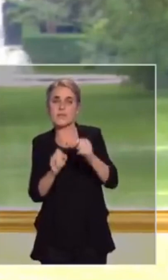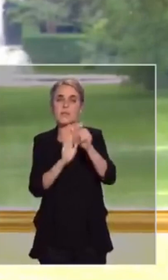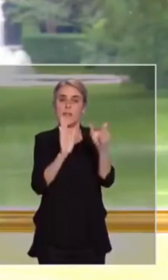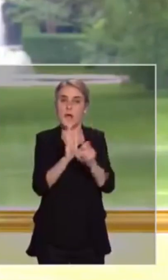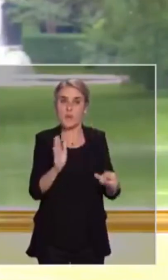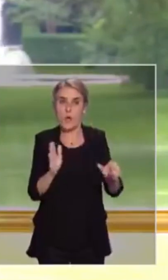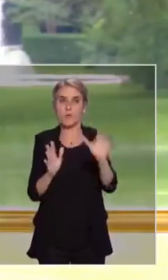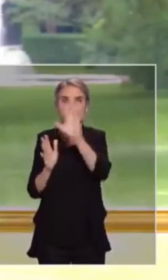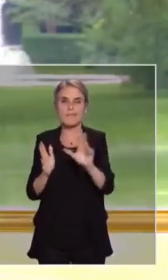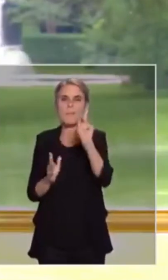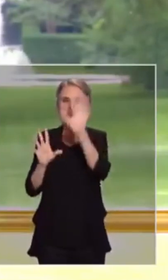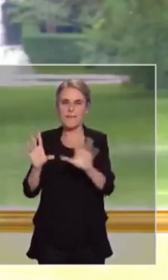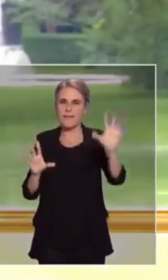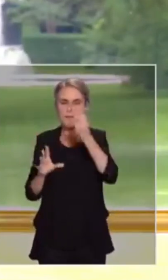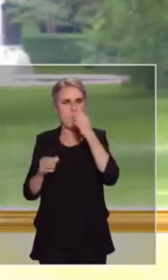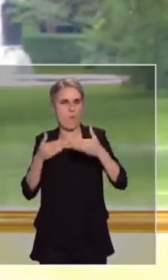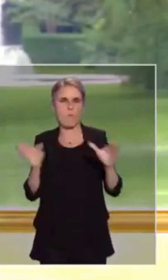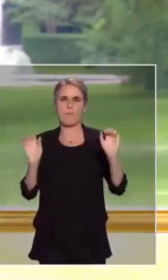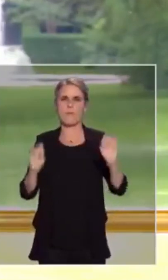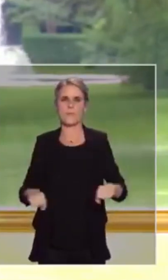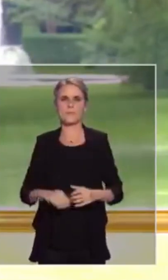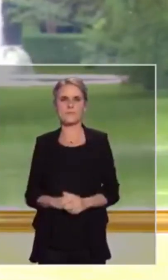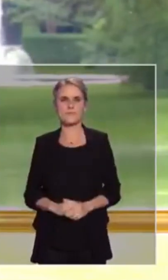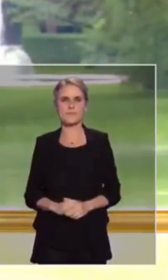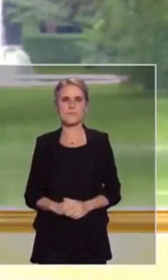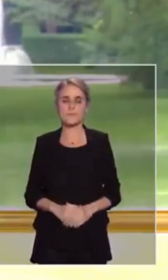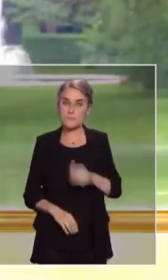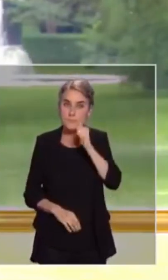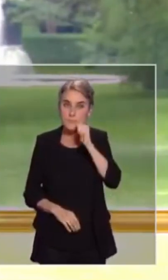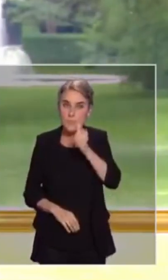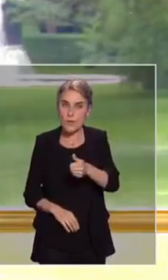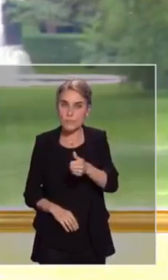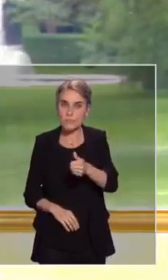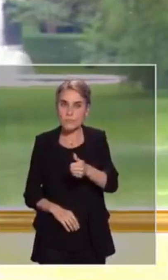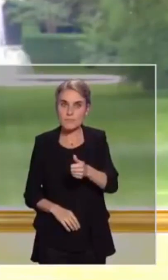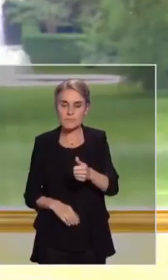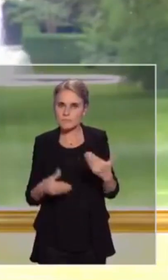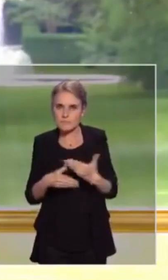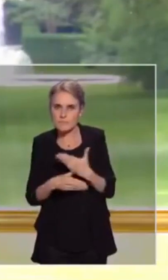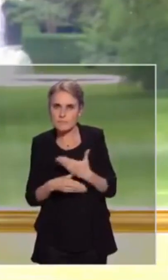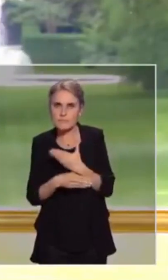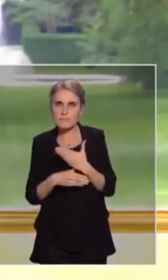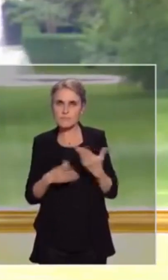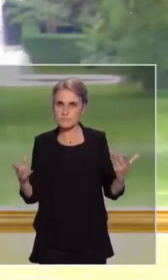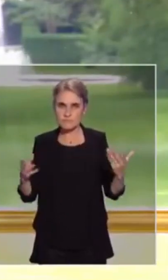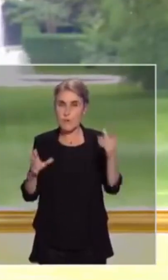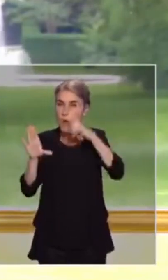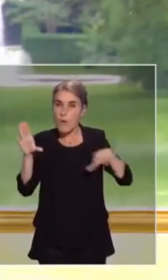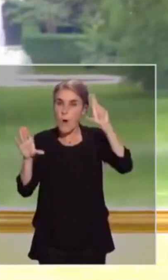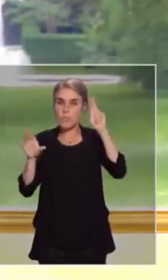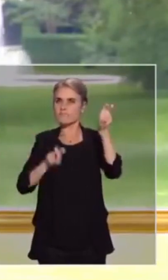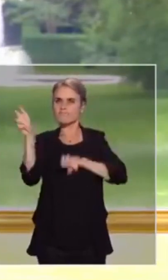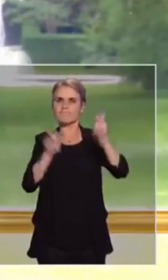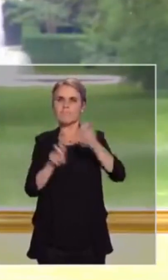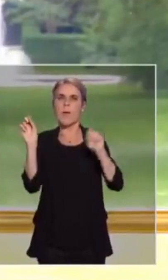nouvelle stratégie tester galéré contaminé ça fonctionnera certainement plus de toute façon c'est la